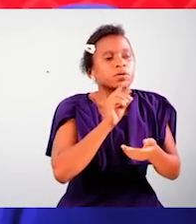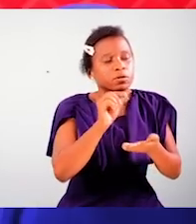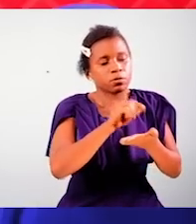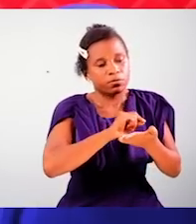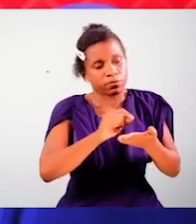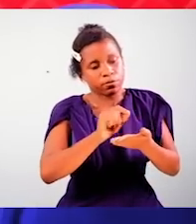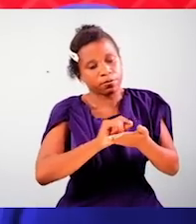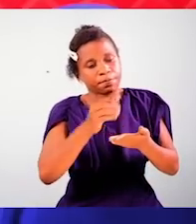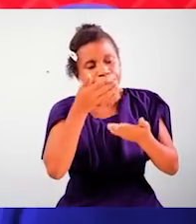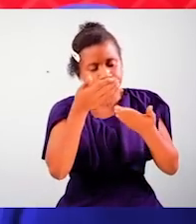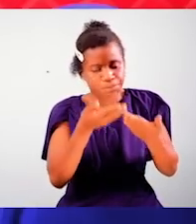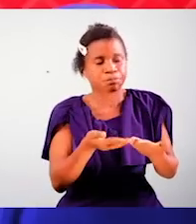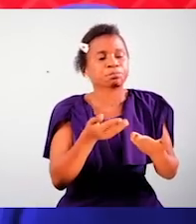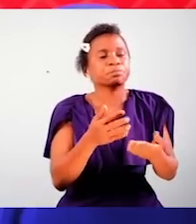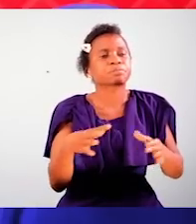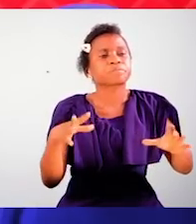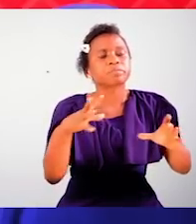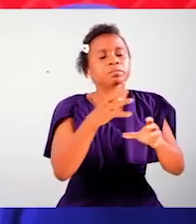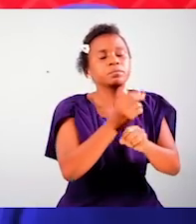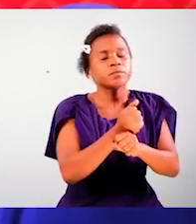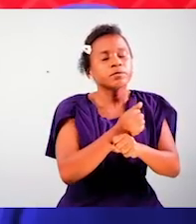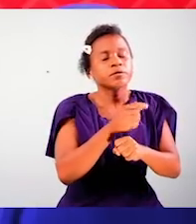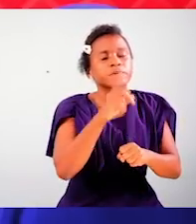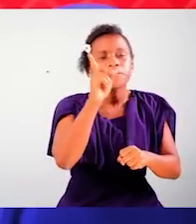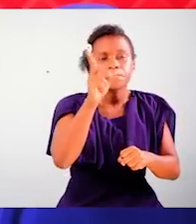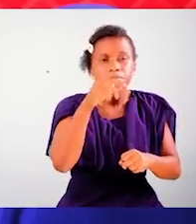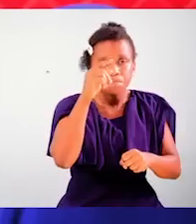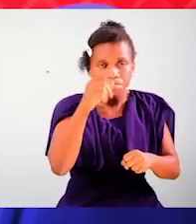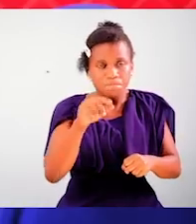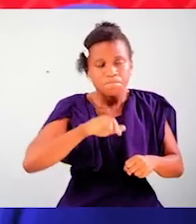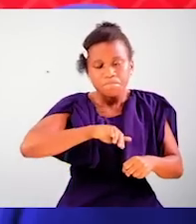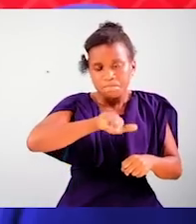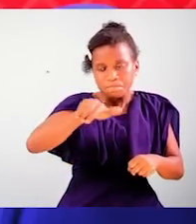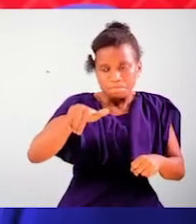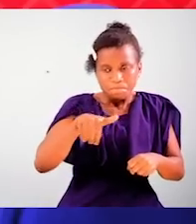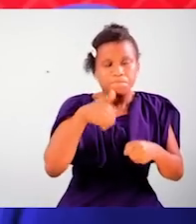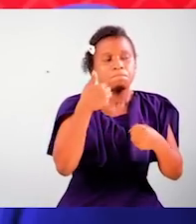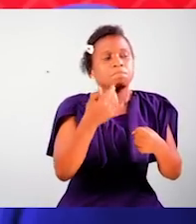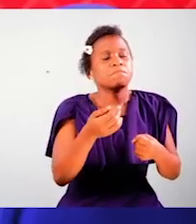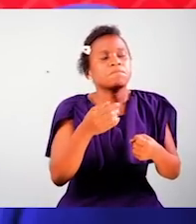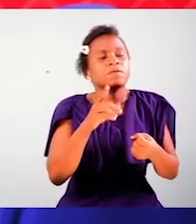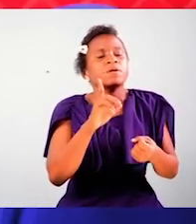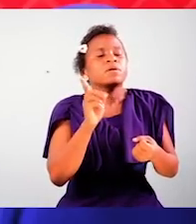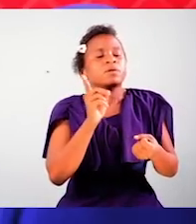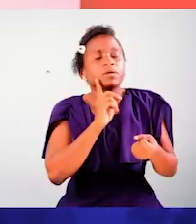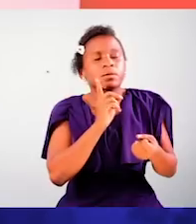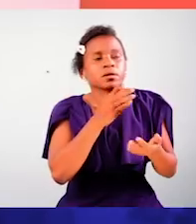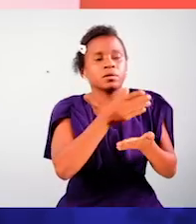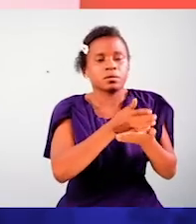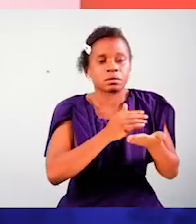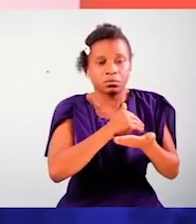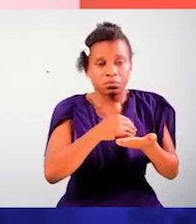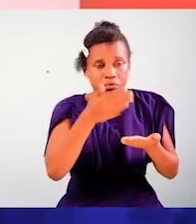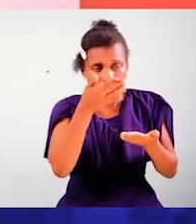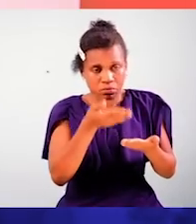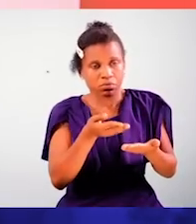kama mheshimiwa alivyosema madudu. Ndio. Kila idara ina mtu wake wa kumwadhibu.